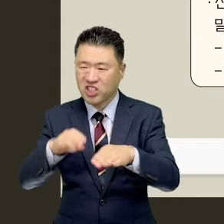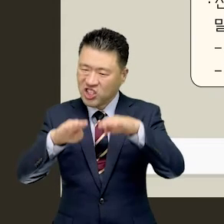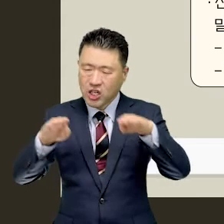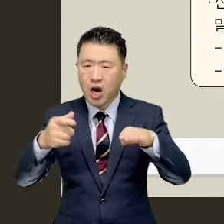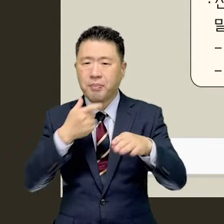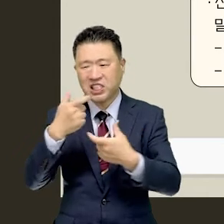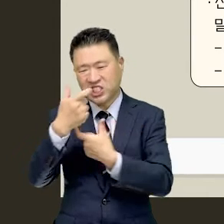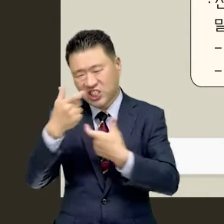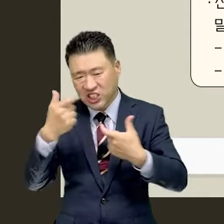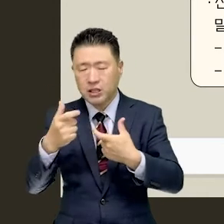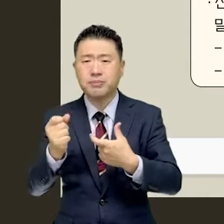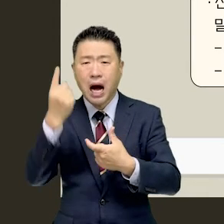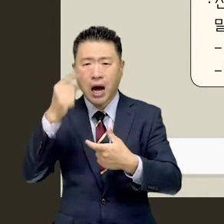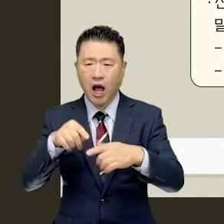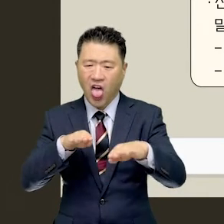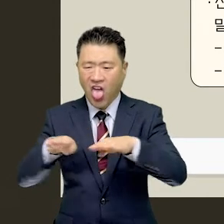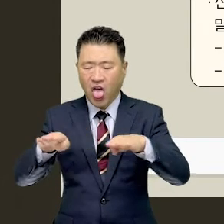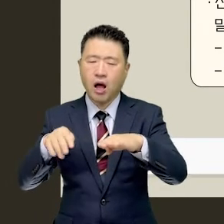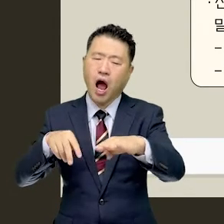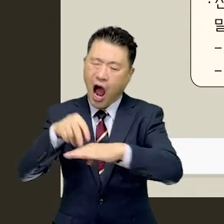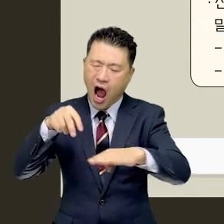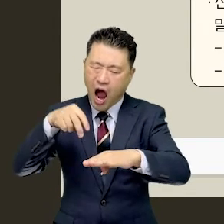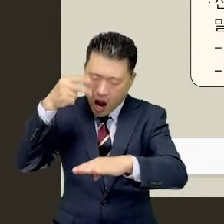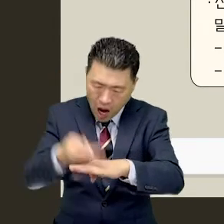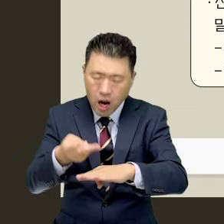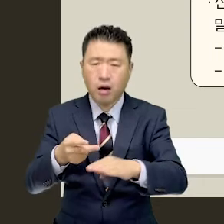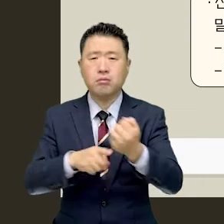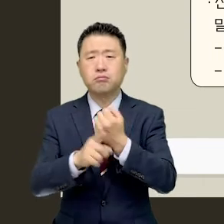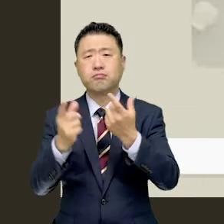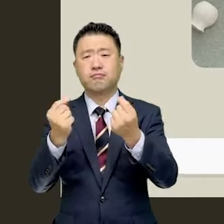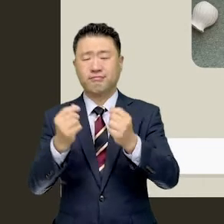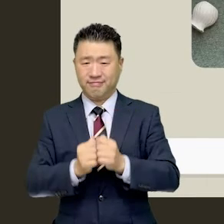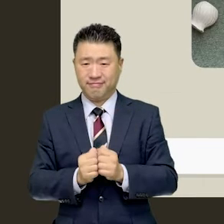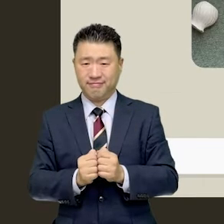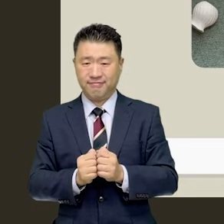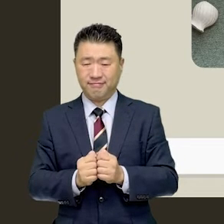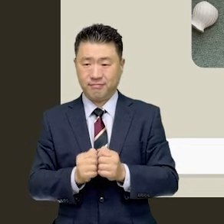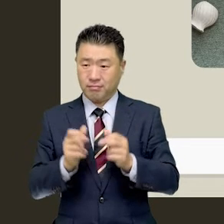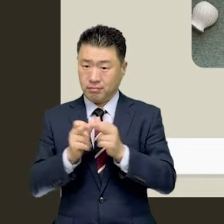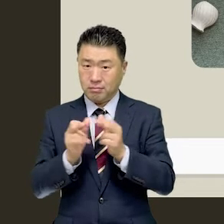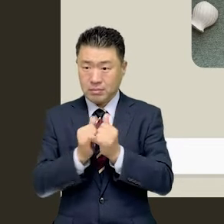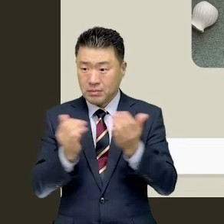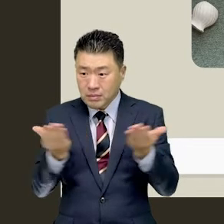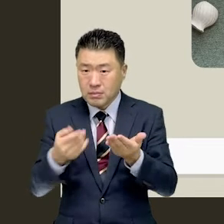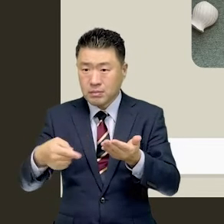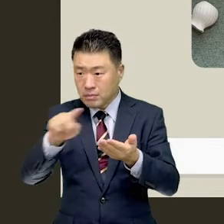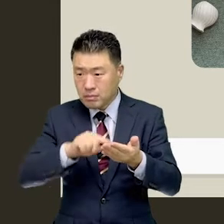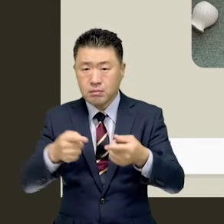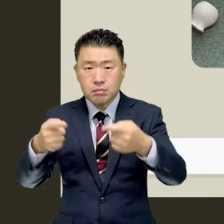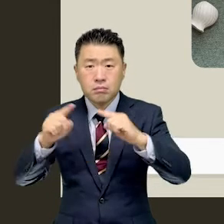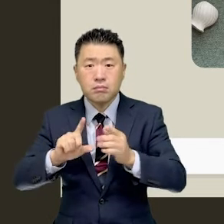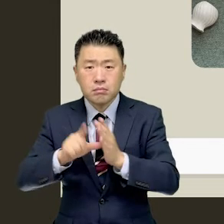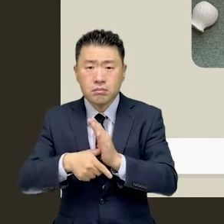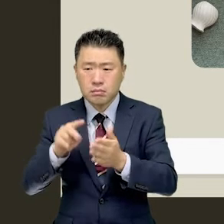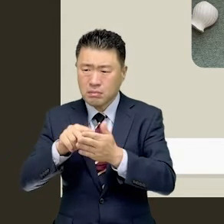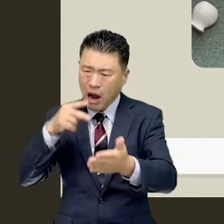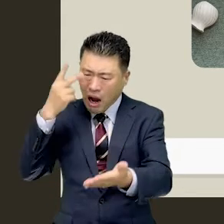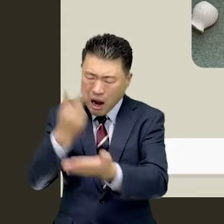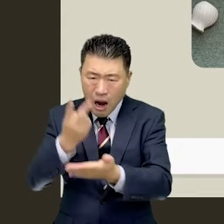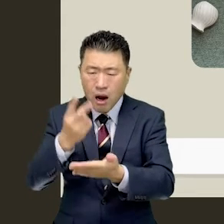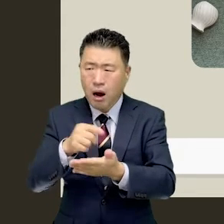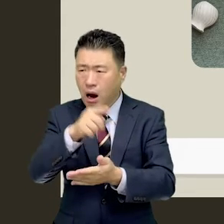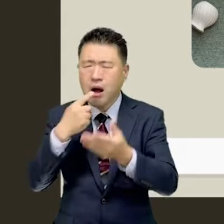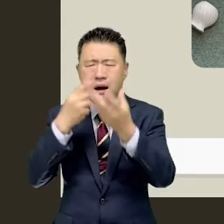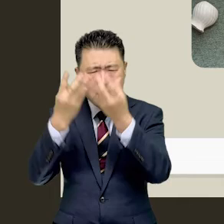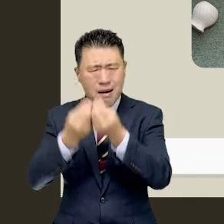바닥 표면이 원인이 되어서 걸려 넘어지게 됩니다. 장애인 일자리 사업 참여 중 발생한 넘어져 다치는 사고의